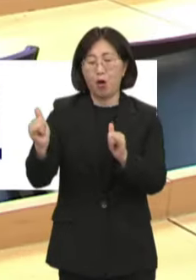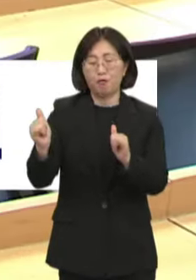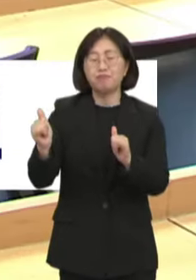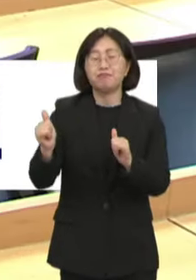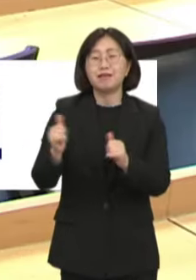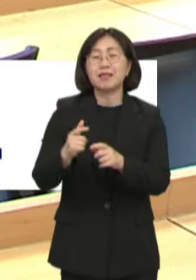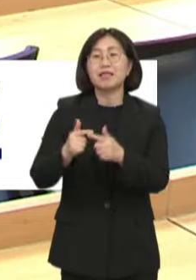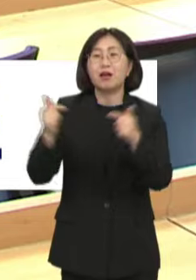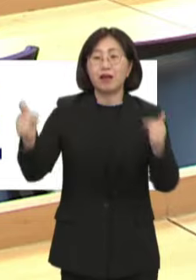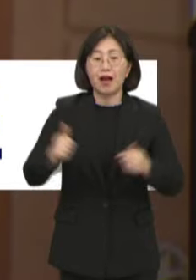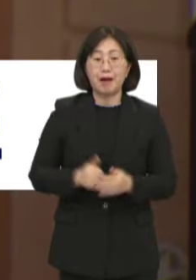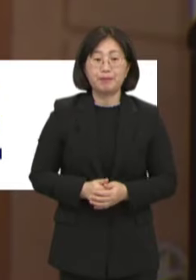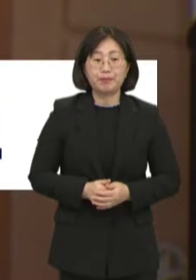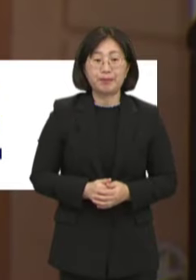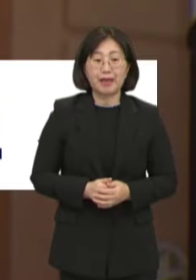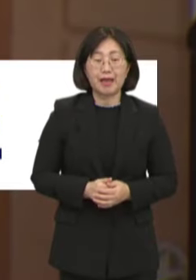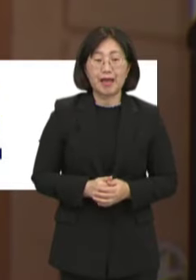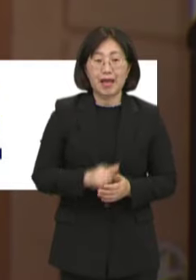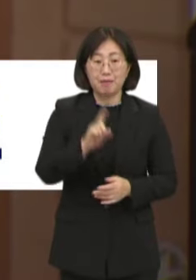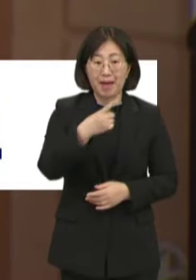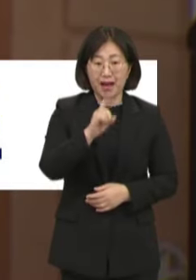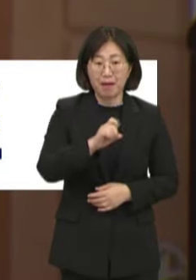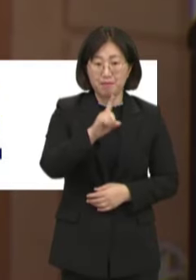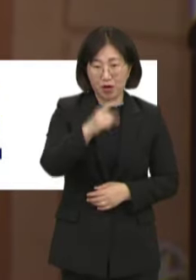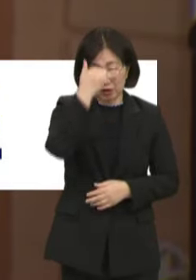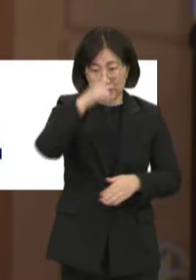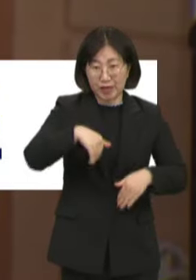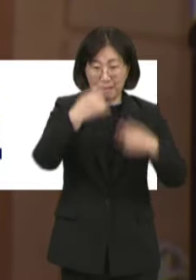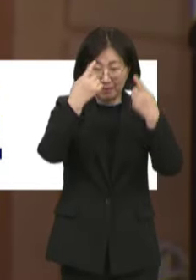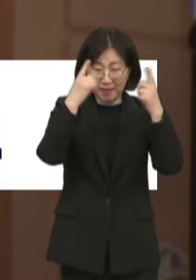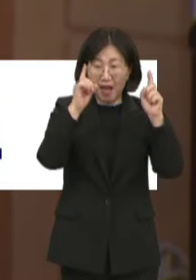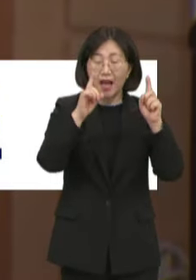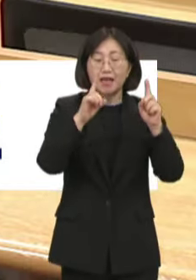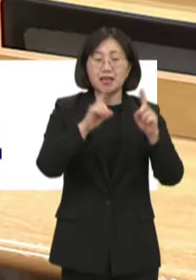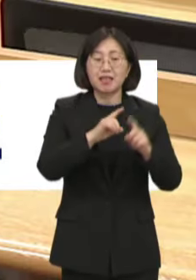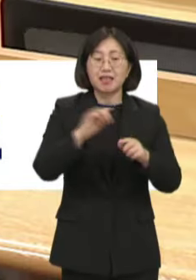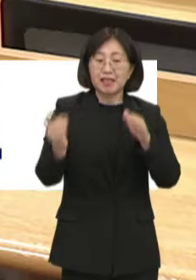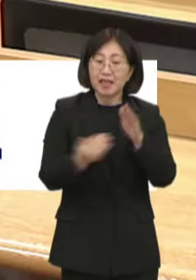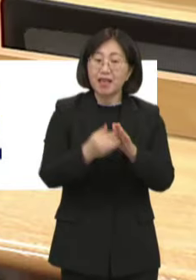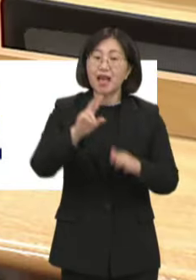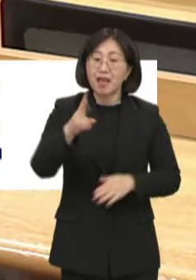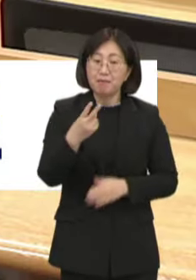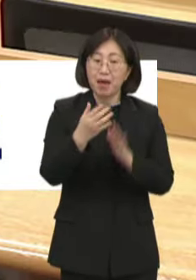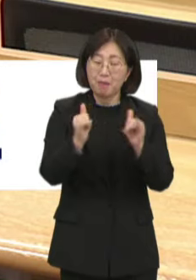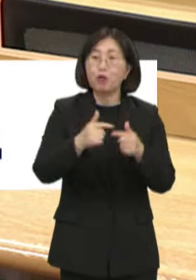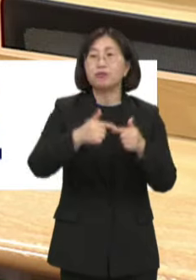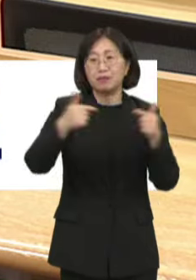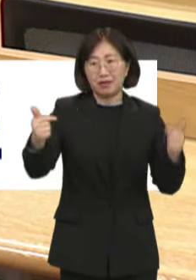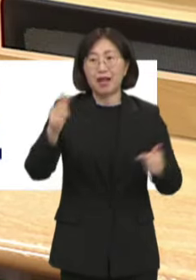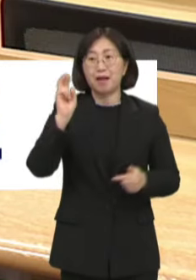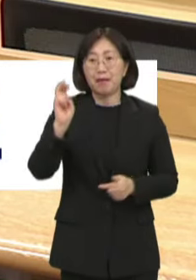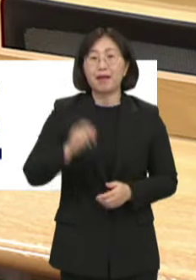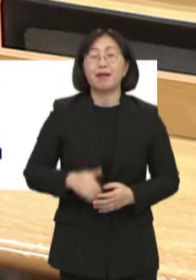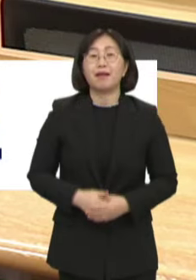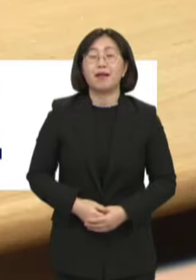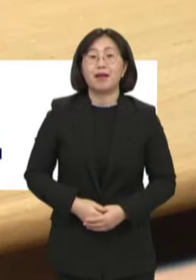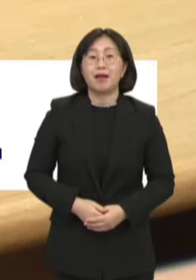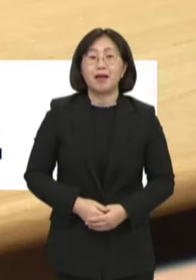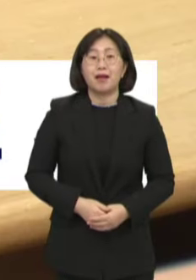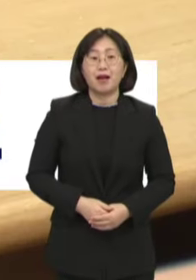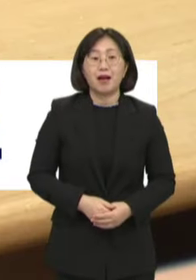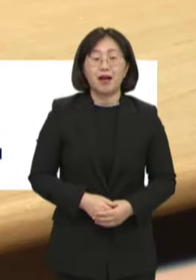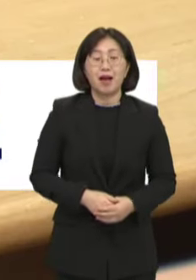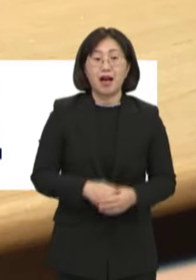것으로 보이며 현재 111명인 충남대 의대는 최대 200명 수준으로 늘어날 것으로 예상됩니다. 이와